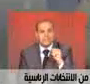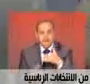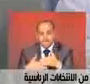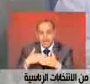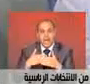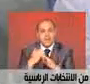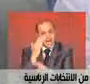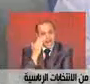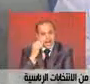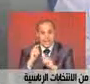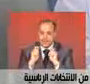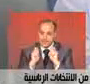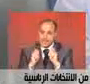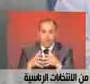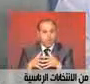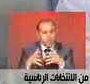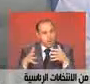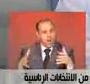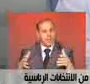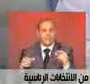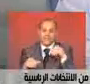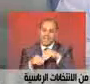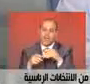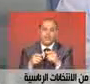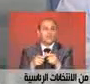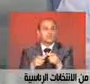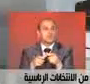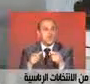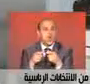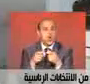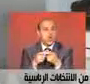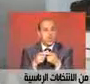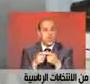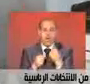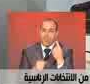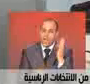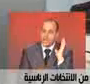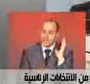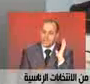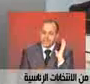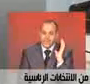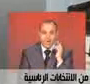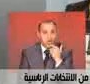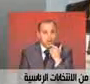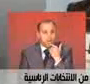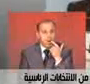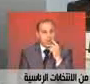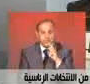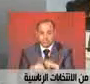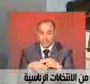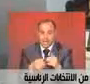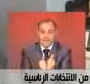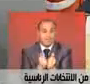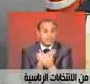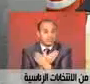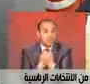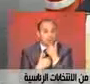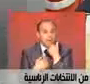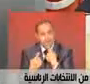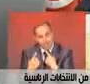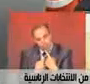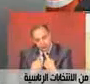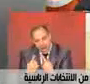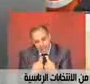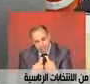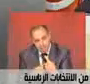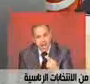قاعدة سياسية واسعة للحكم من خلال حكومة وحدة وطنية، وأوصى قيادة الحركة بمواصلة الحوار مع